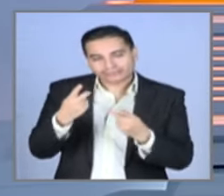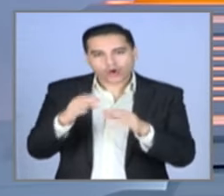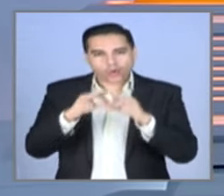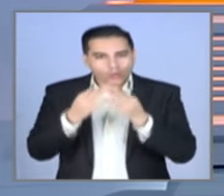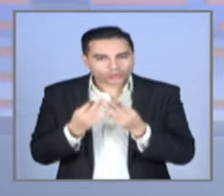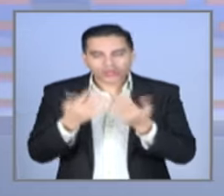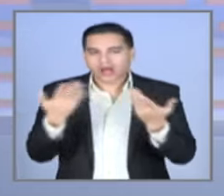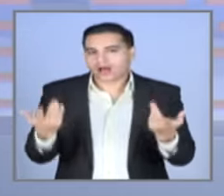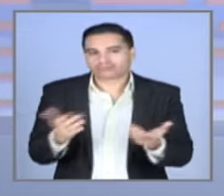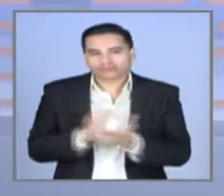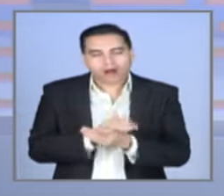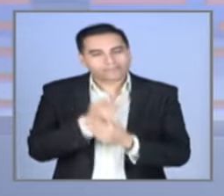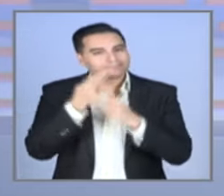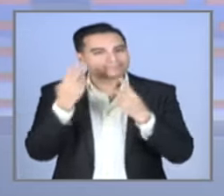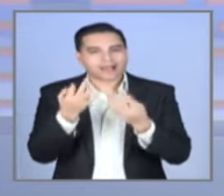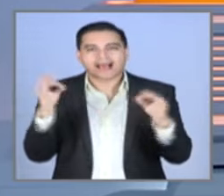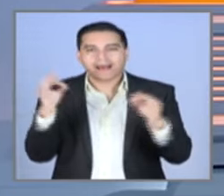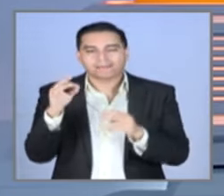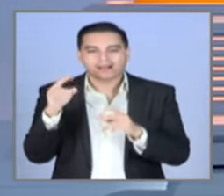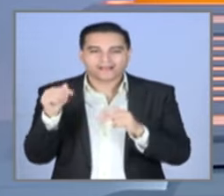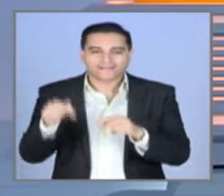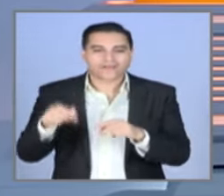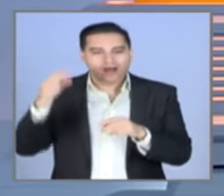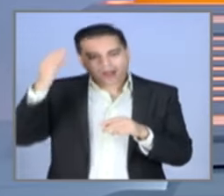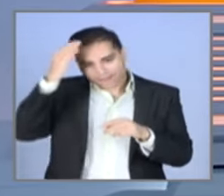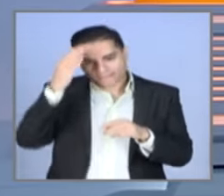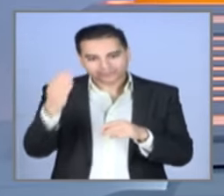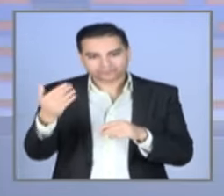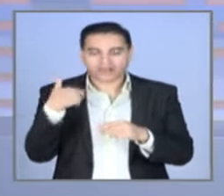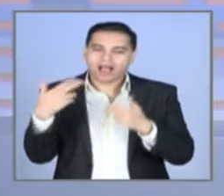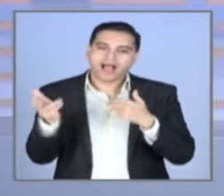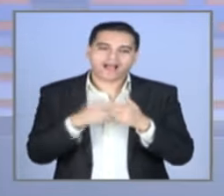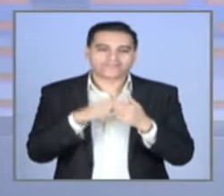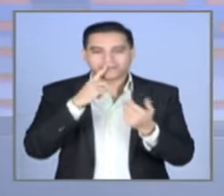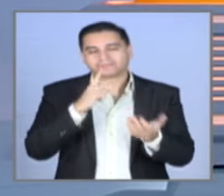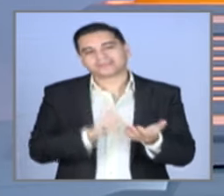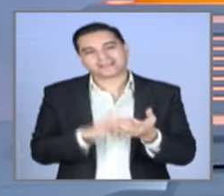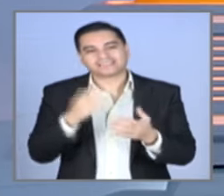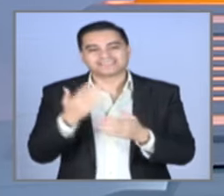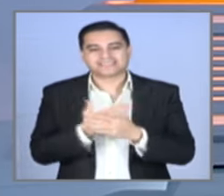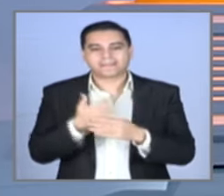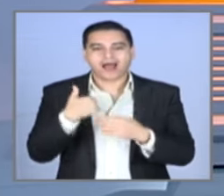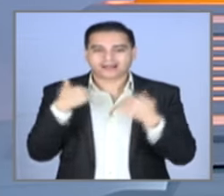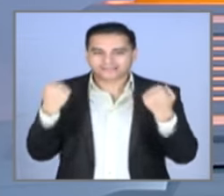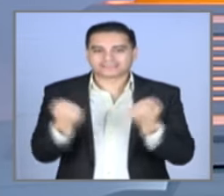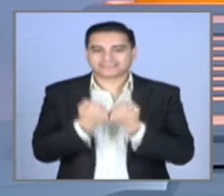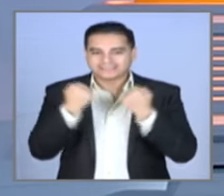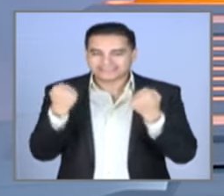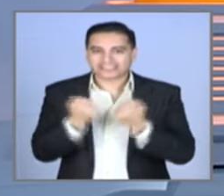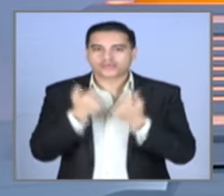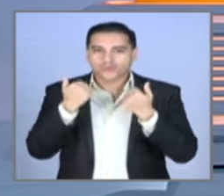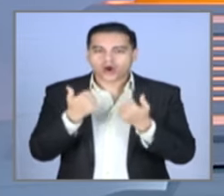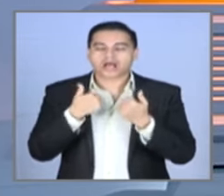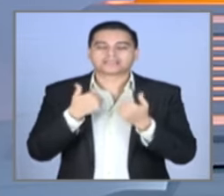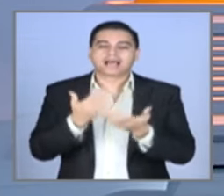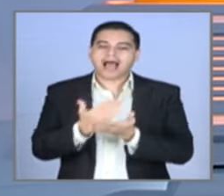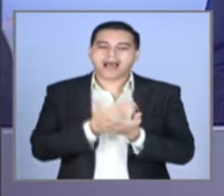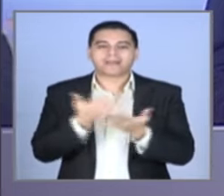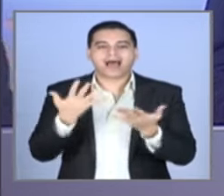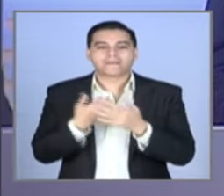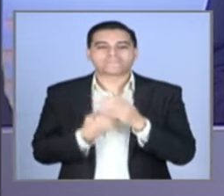او غير عائلات. وائل، احساسك ايه؟ لا انا كنت رافض بصراحه، لان بحب استعد كويس قبل ما اقدم على اي حاجه